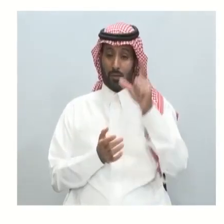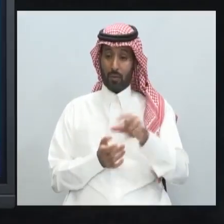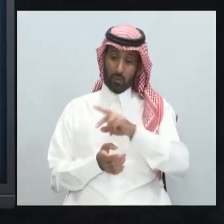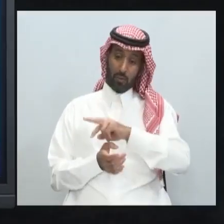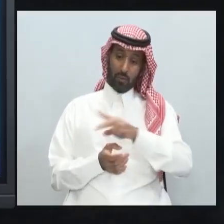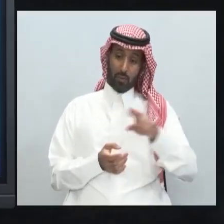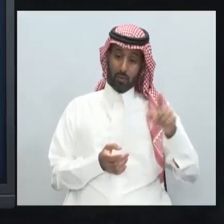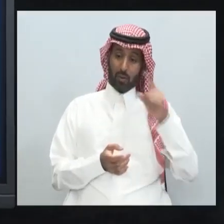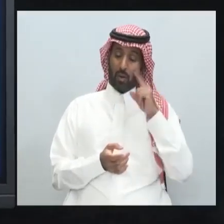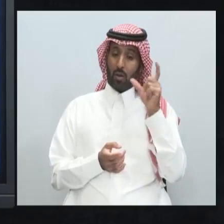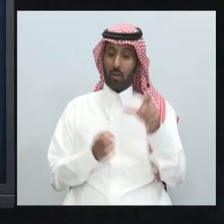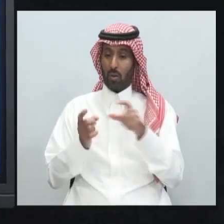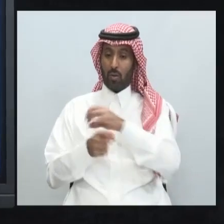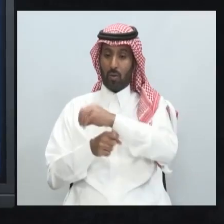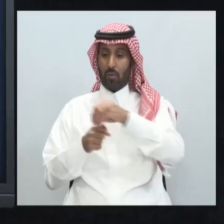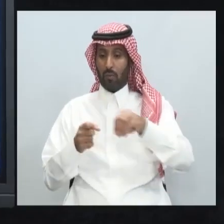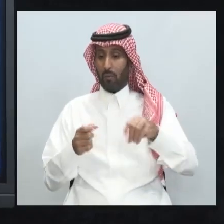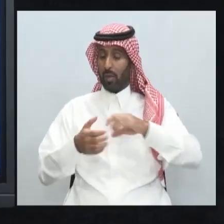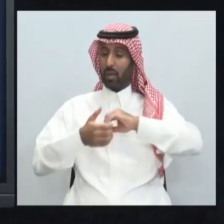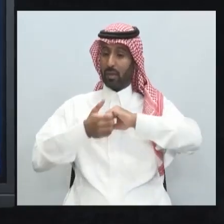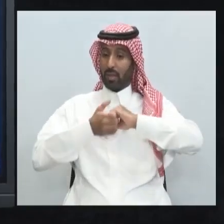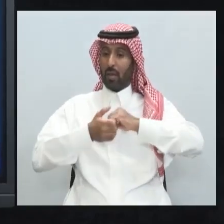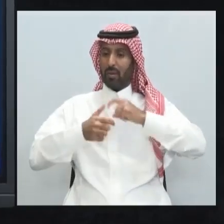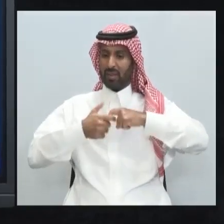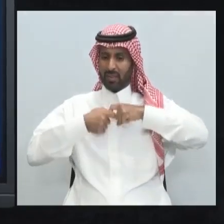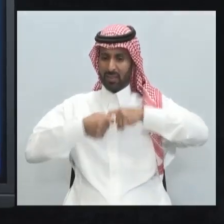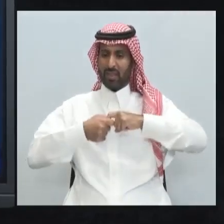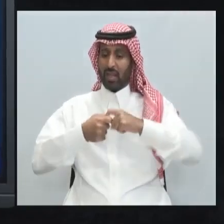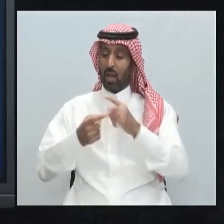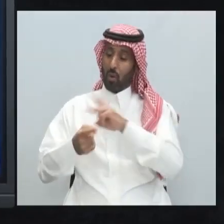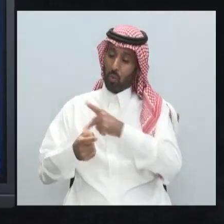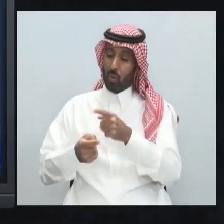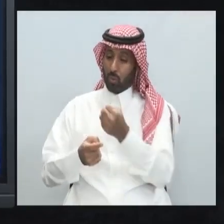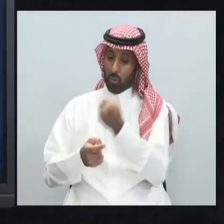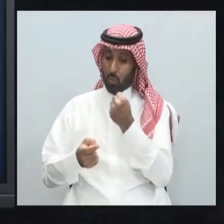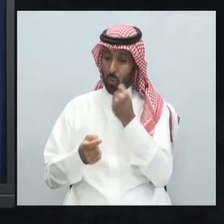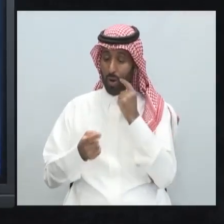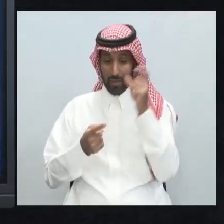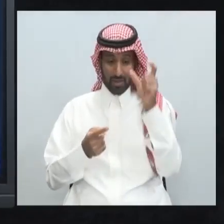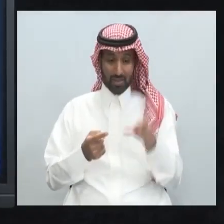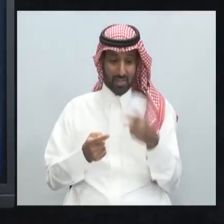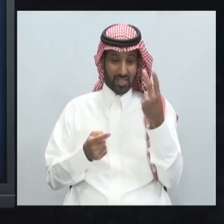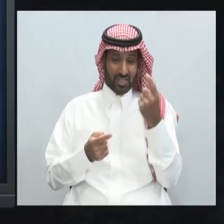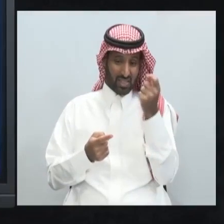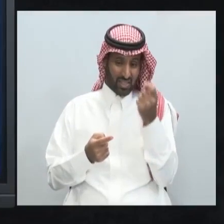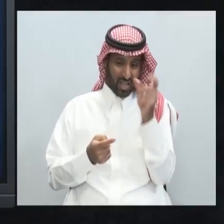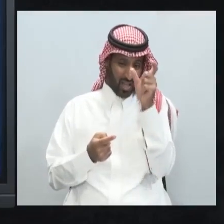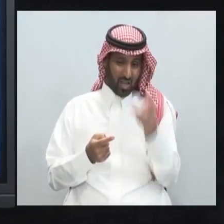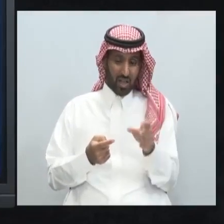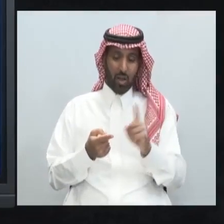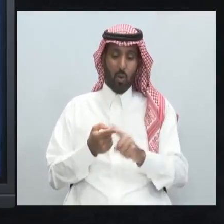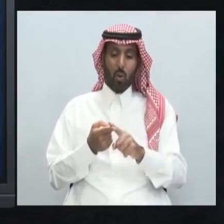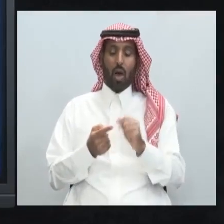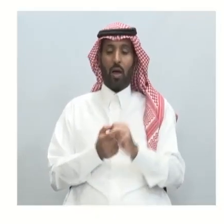ولكن القوى بين الجزيئات بين الجزيئات يوجد لدي اربعه قوى قوى فندر